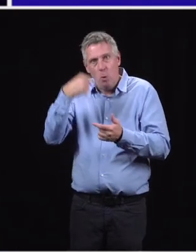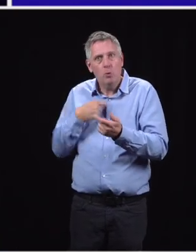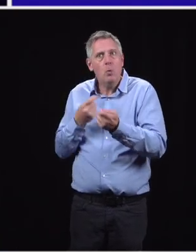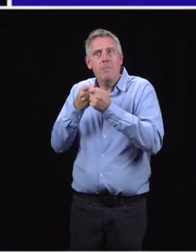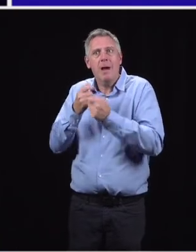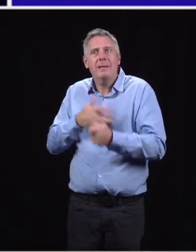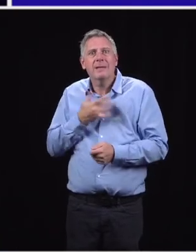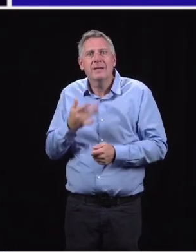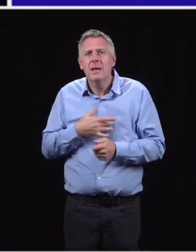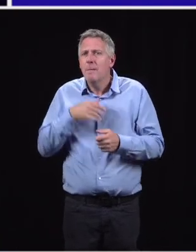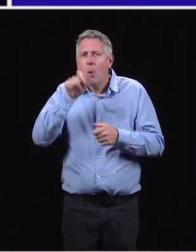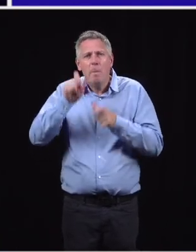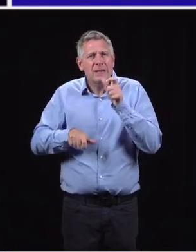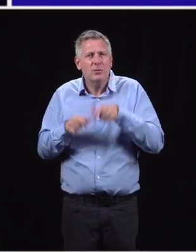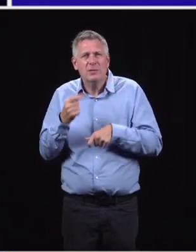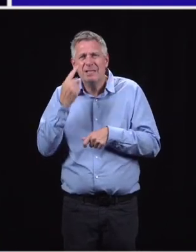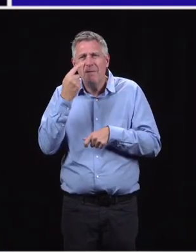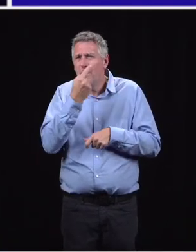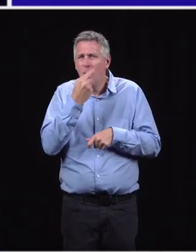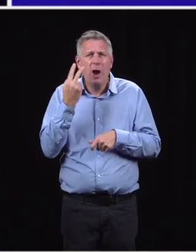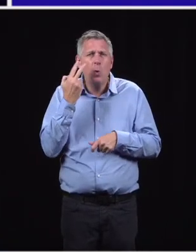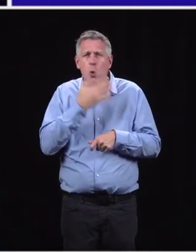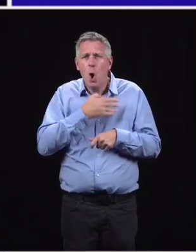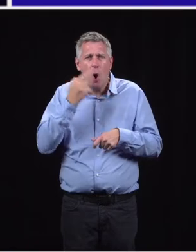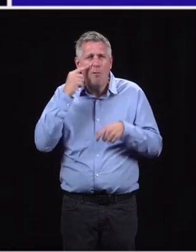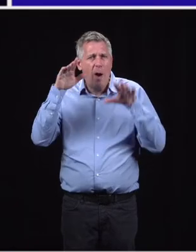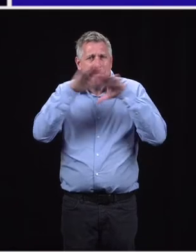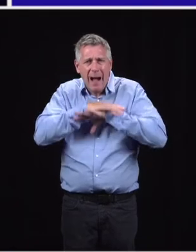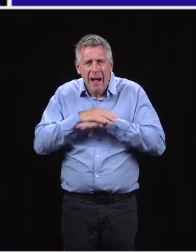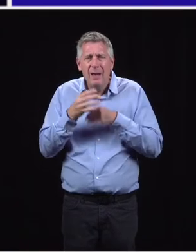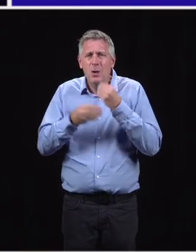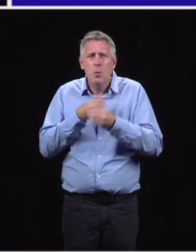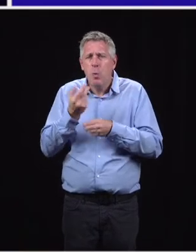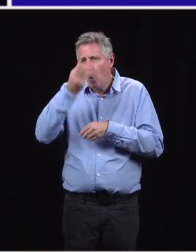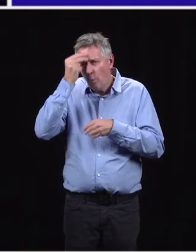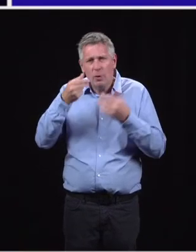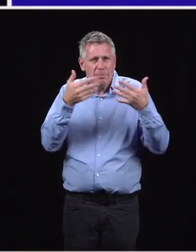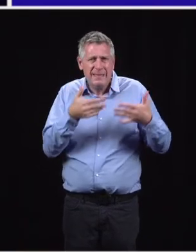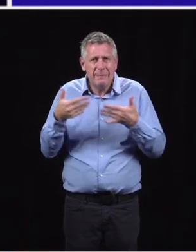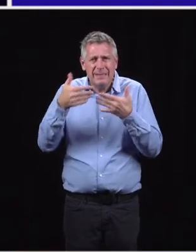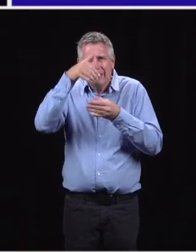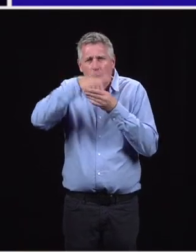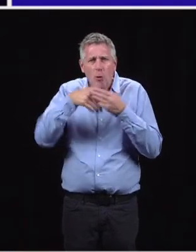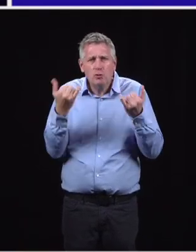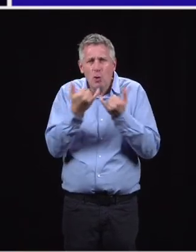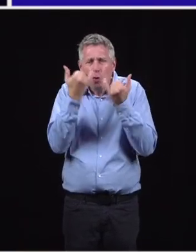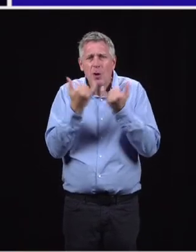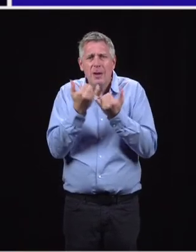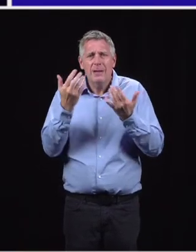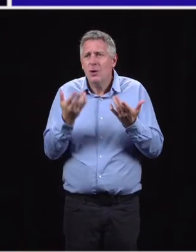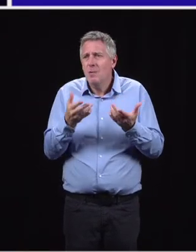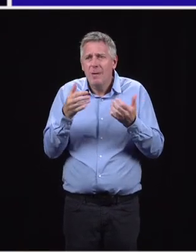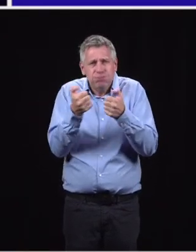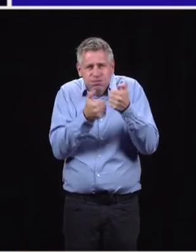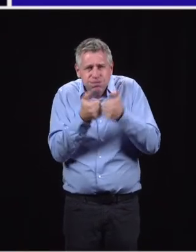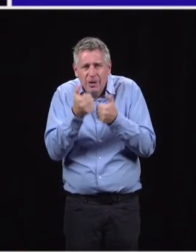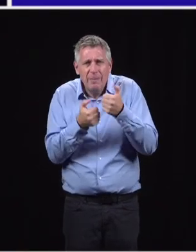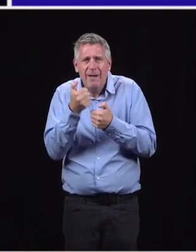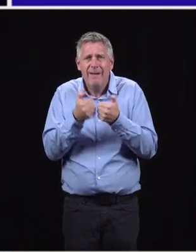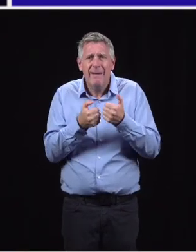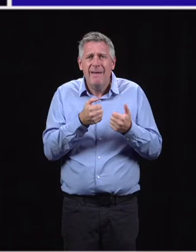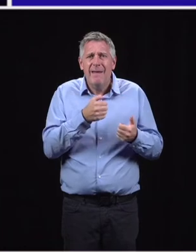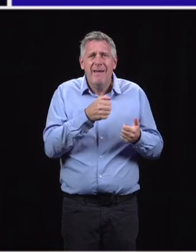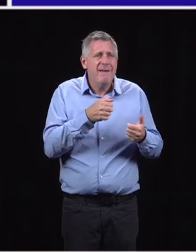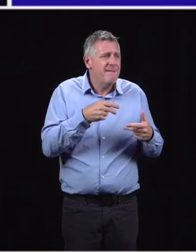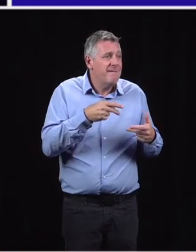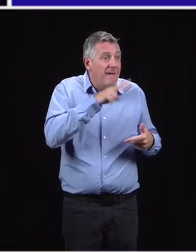valable aussi pour le daltonisme c'est valable aussi pour comprendre des mathématiques etc dans les jeux parce qu'on utilise la même chose dans la vraie vie sauf qu'il nous